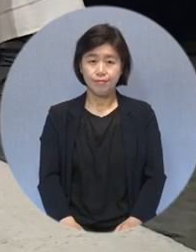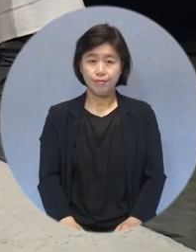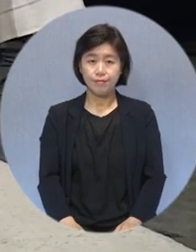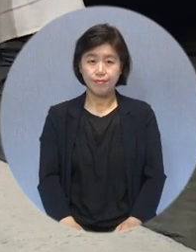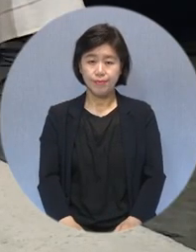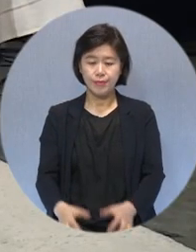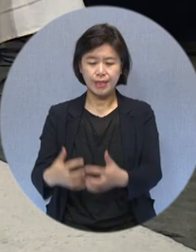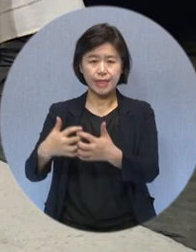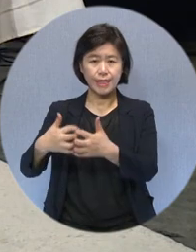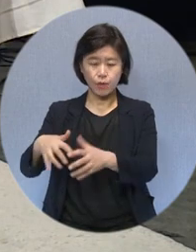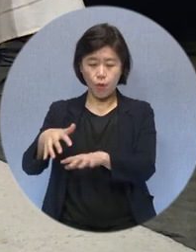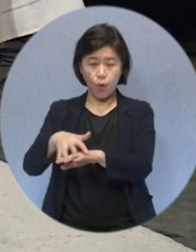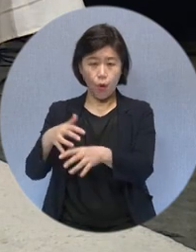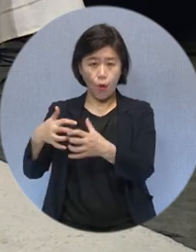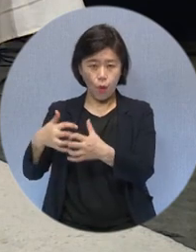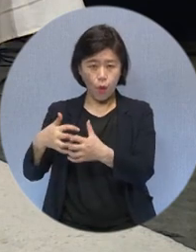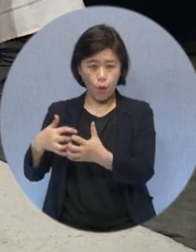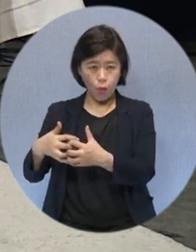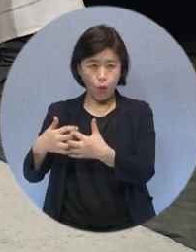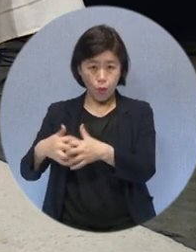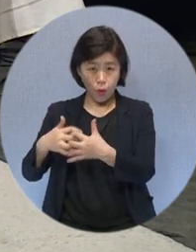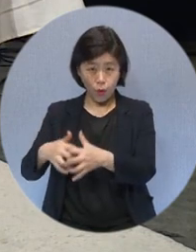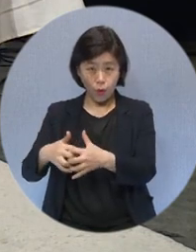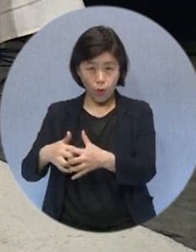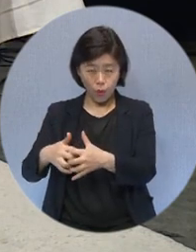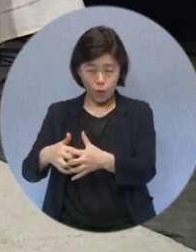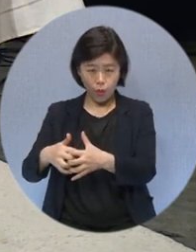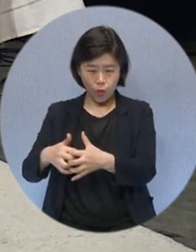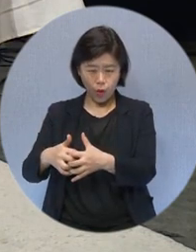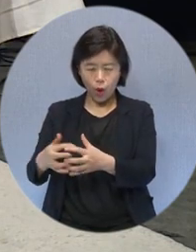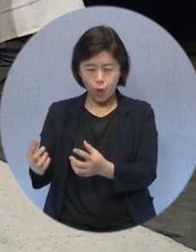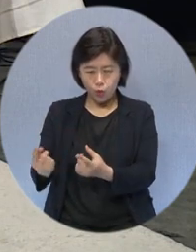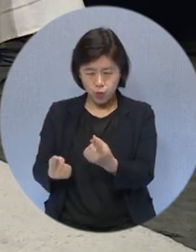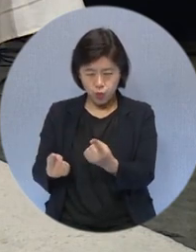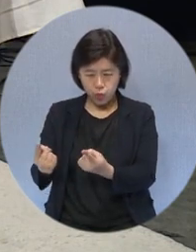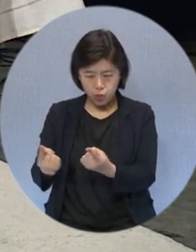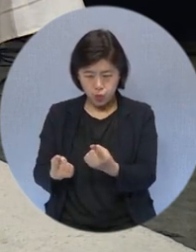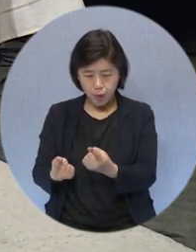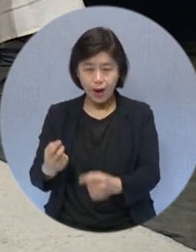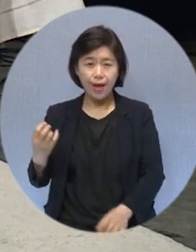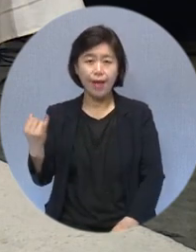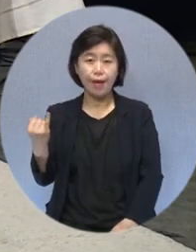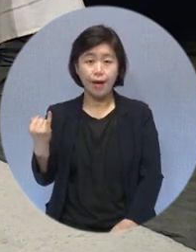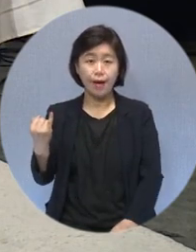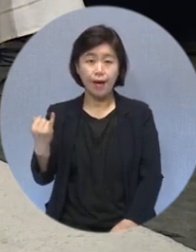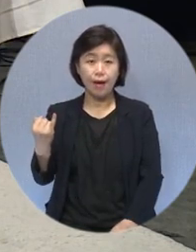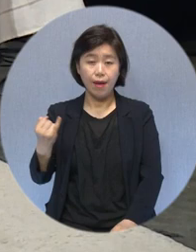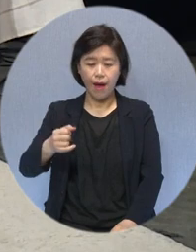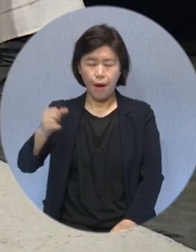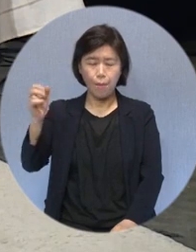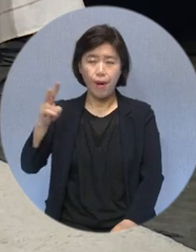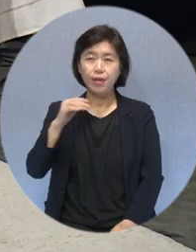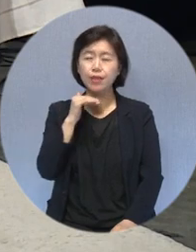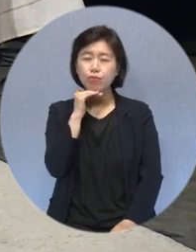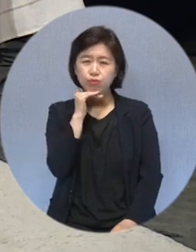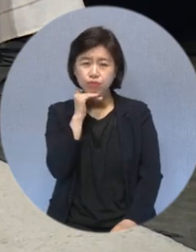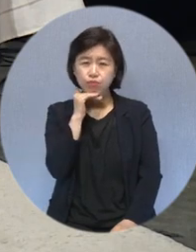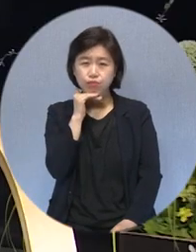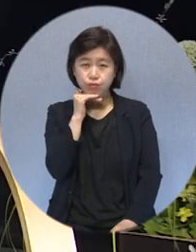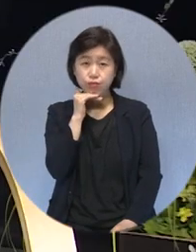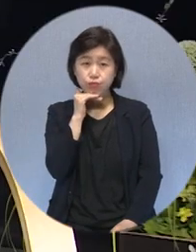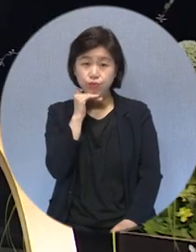직조기를 돌리던 처녀처럼 턱을 괴고 내가 아직 사용하지 않은 처음으로 어떤